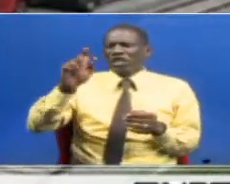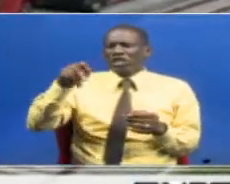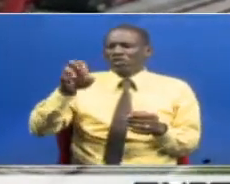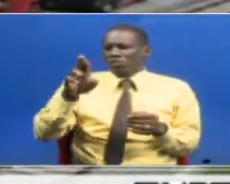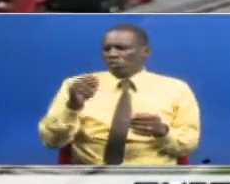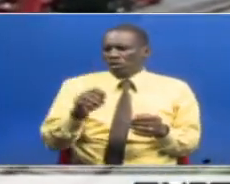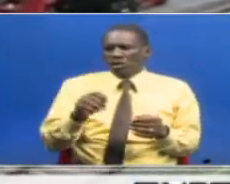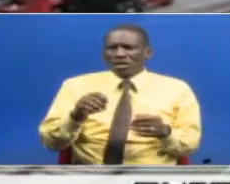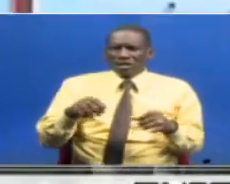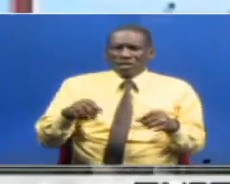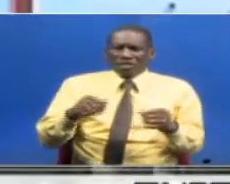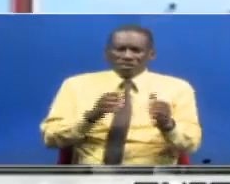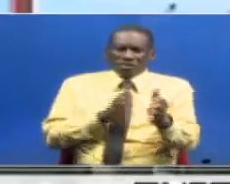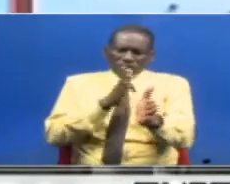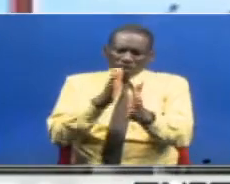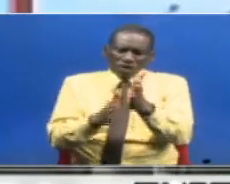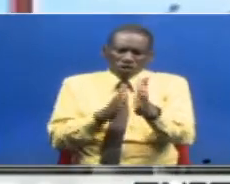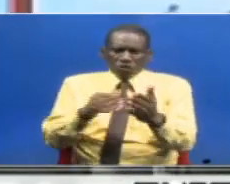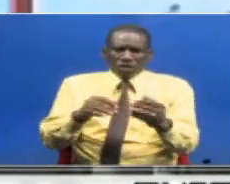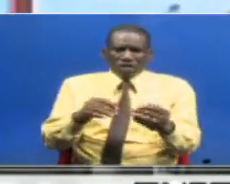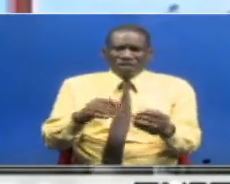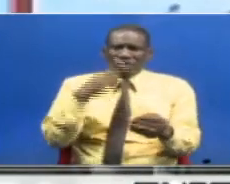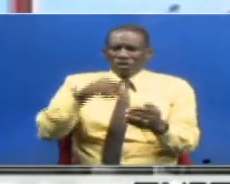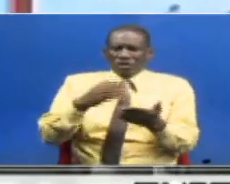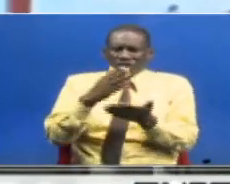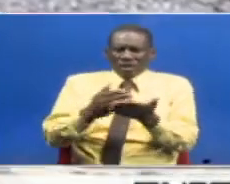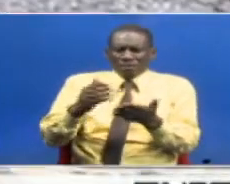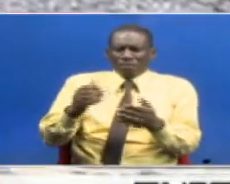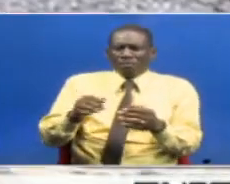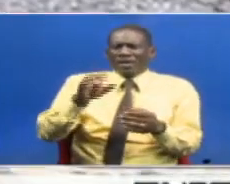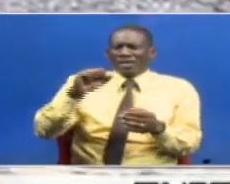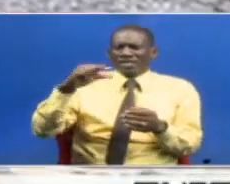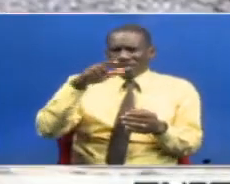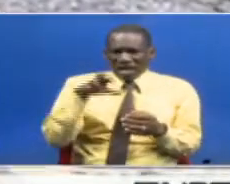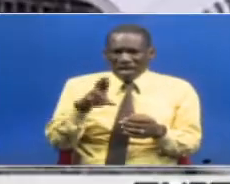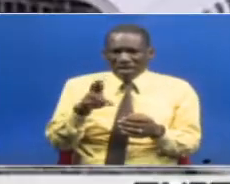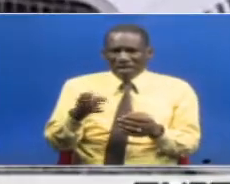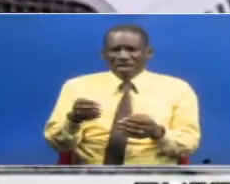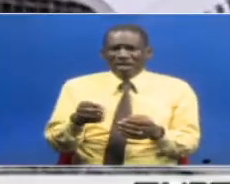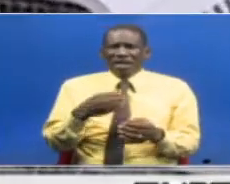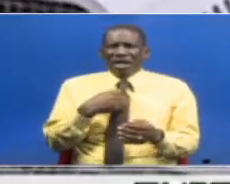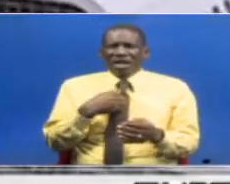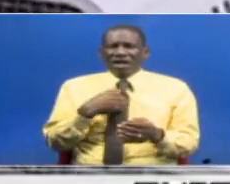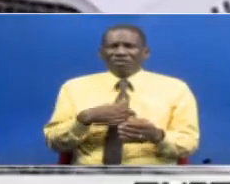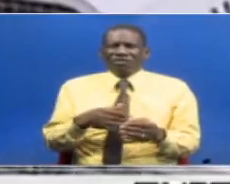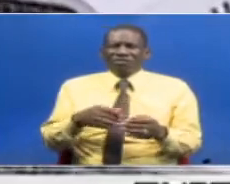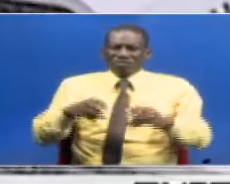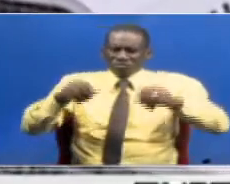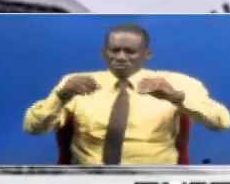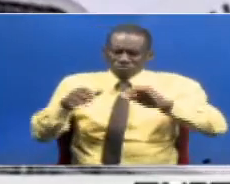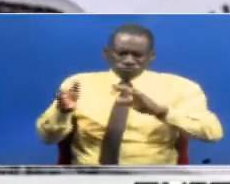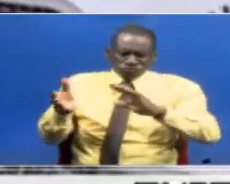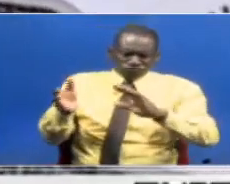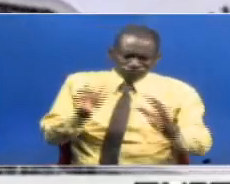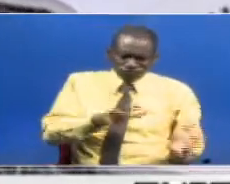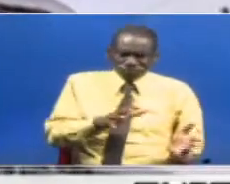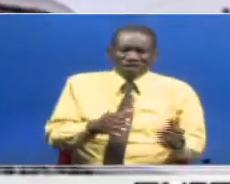reli likisema kuna sehemu ya reli ya kisasa ambayo inashuhudia mmomonyoko wa udongo. Mpango